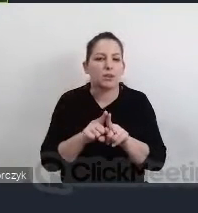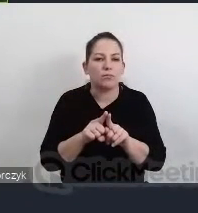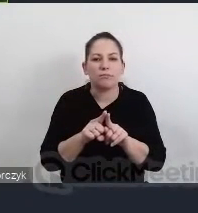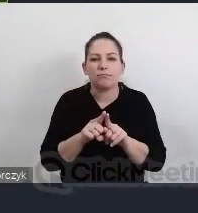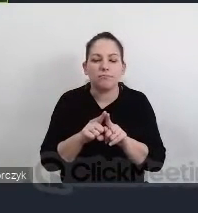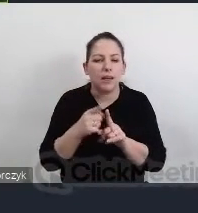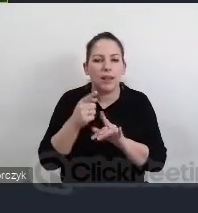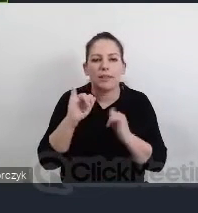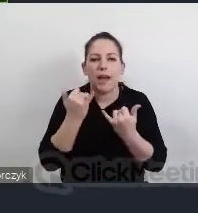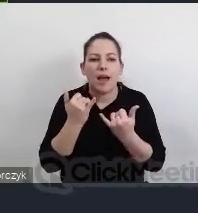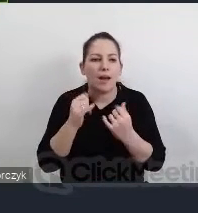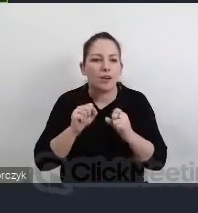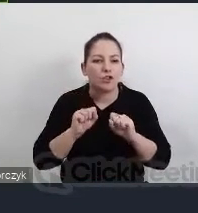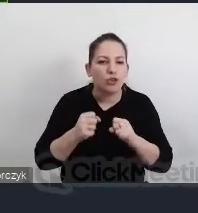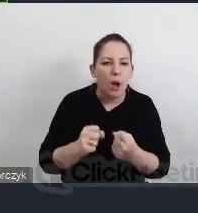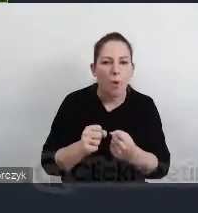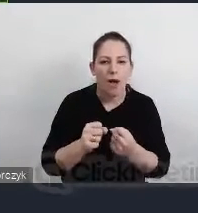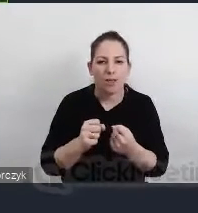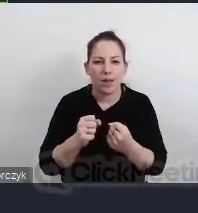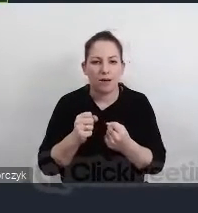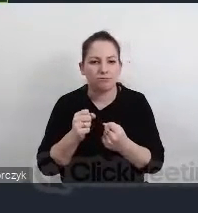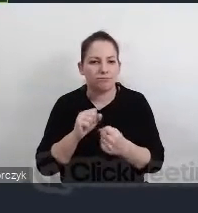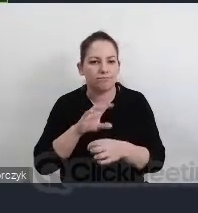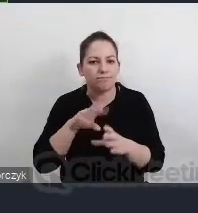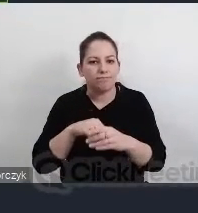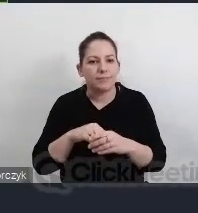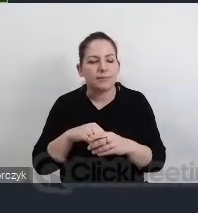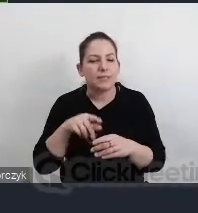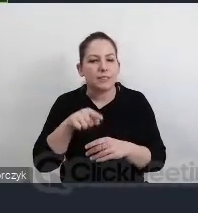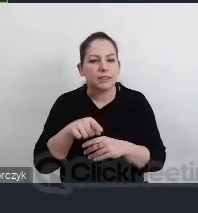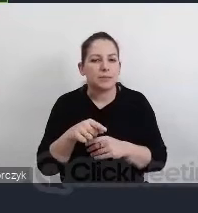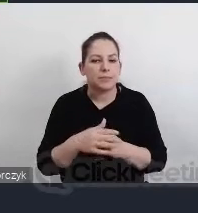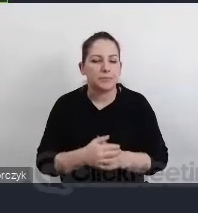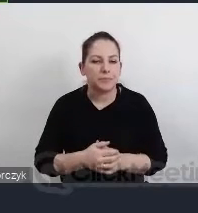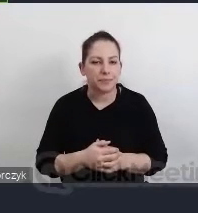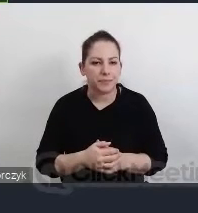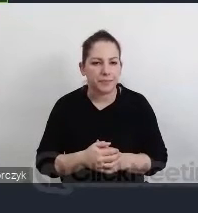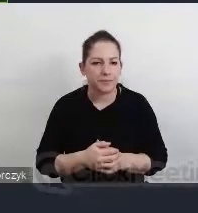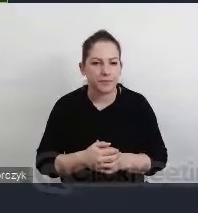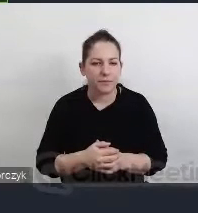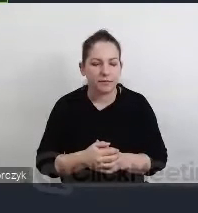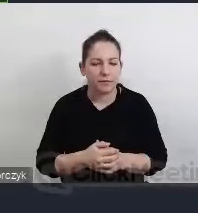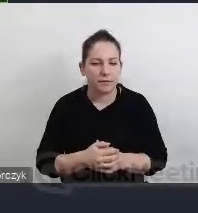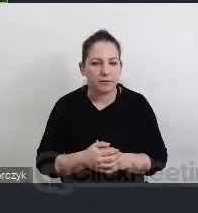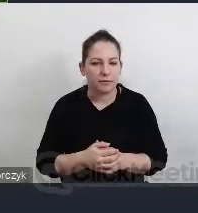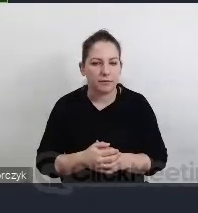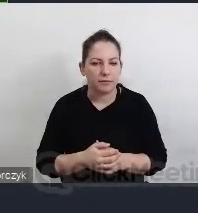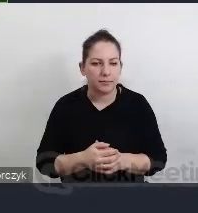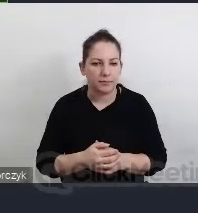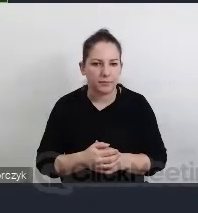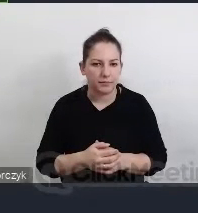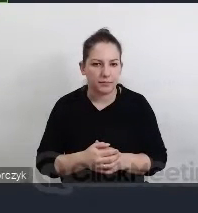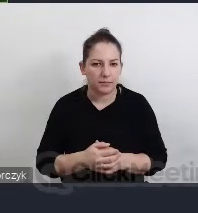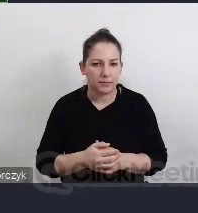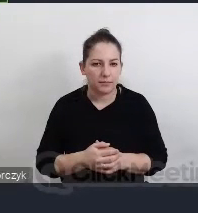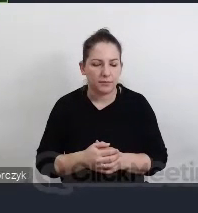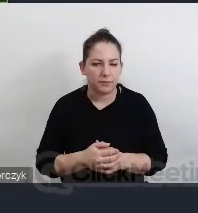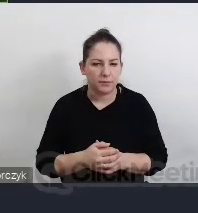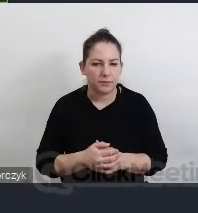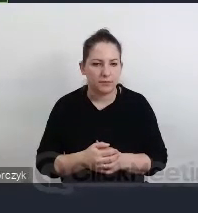jakie te działania, jak zaskutują te zamierzenia związane z tymi zmianami, które